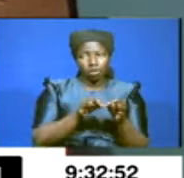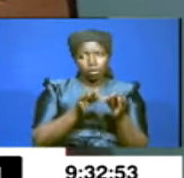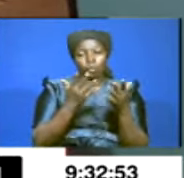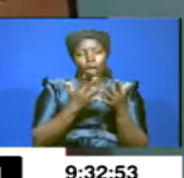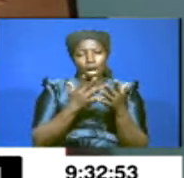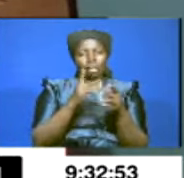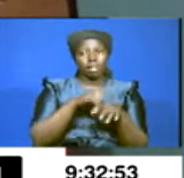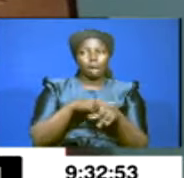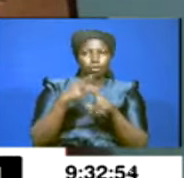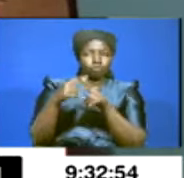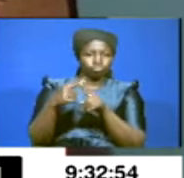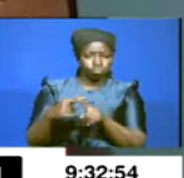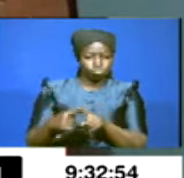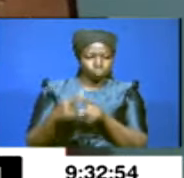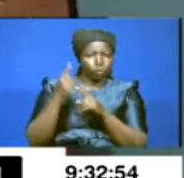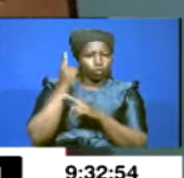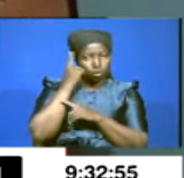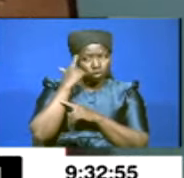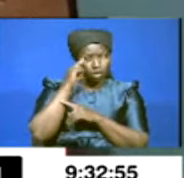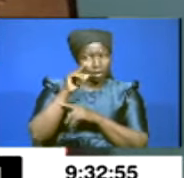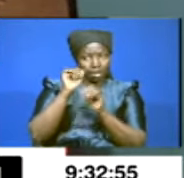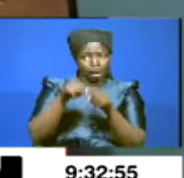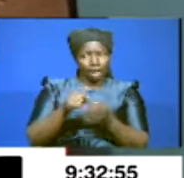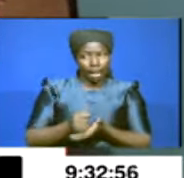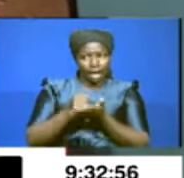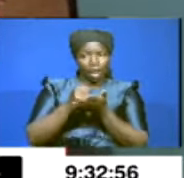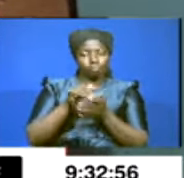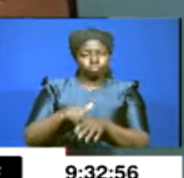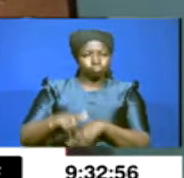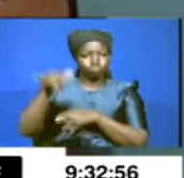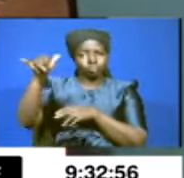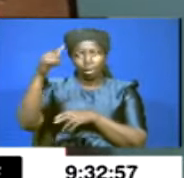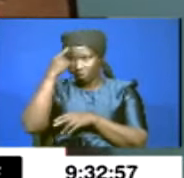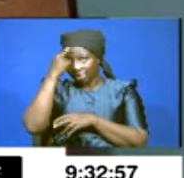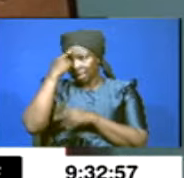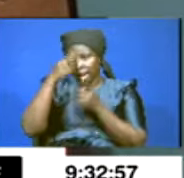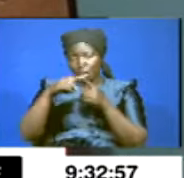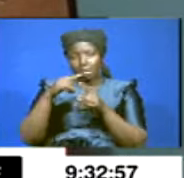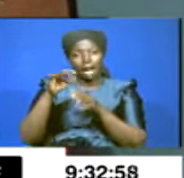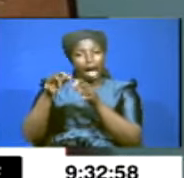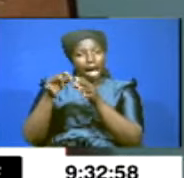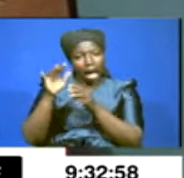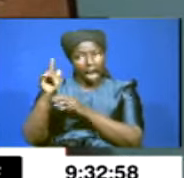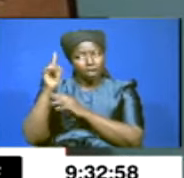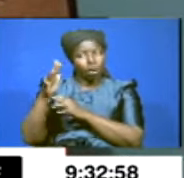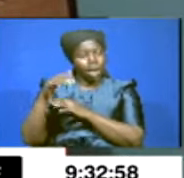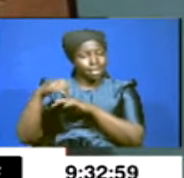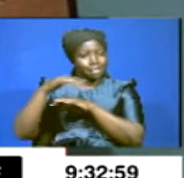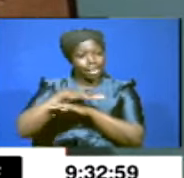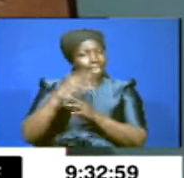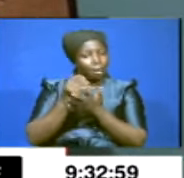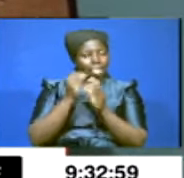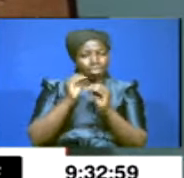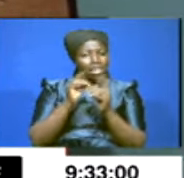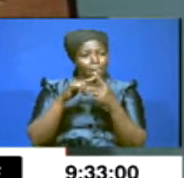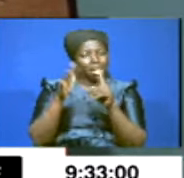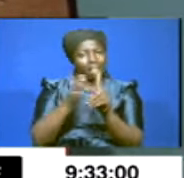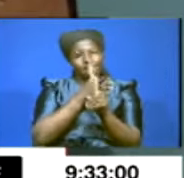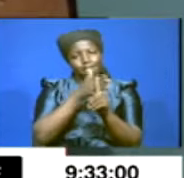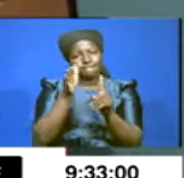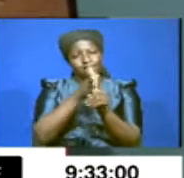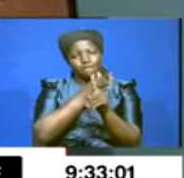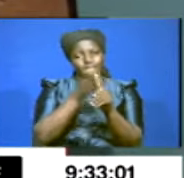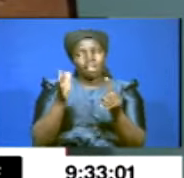sababu tuko na hizi fedha ambazo zinaweza kutupeleka. So pesa hizo akuniingizia ilikuwa ni kunihada. Kadri ni saizi